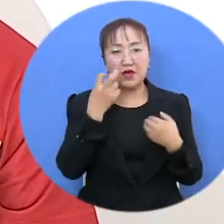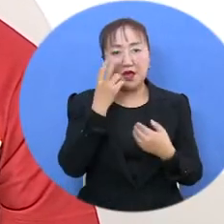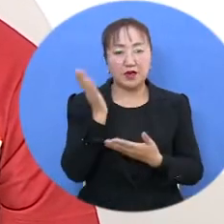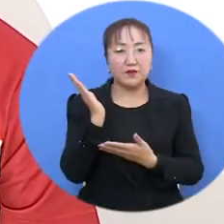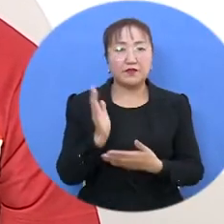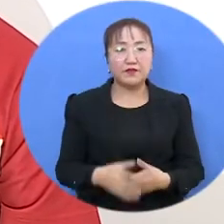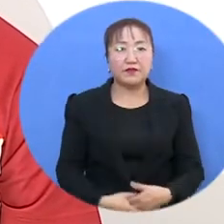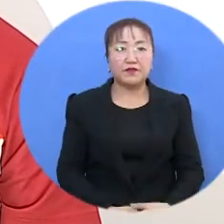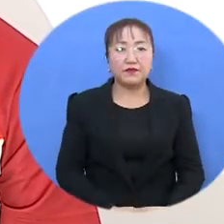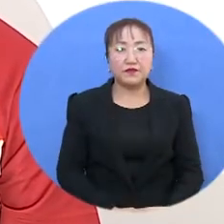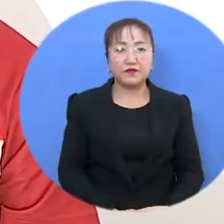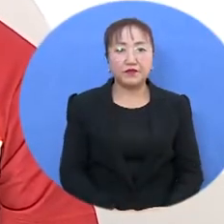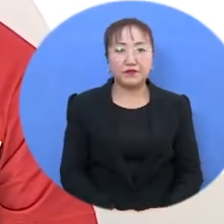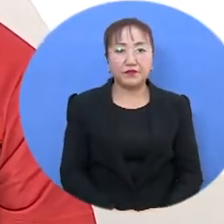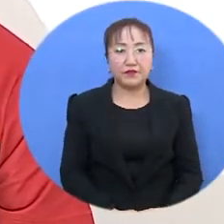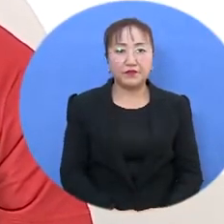өгтөөдээ